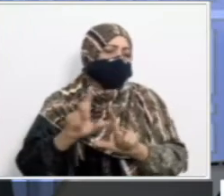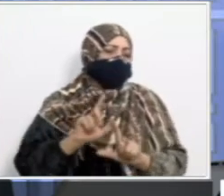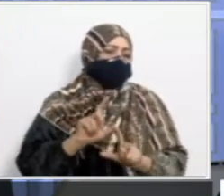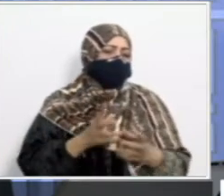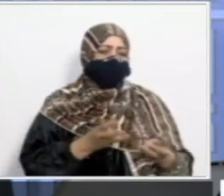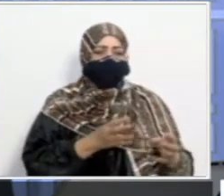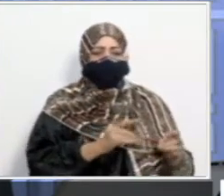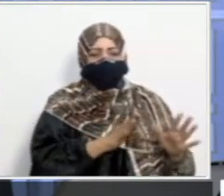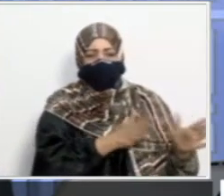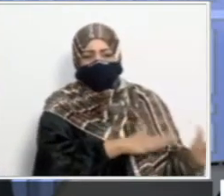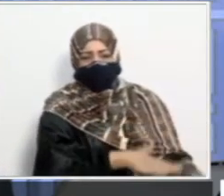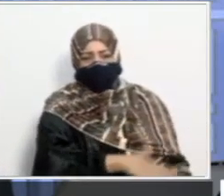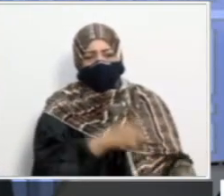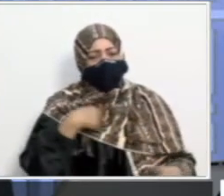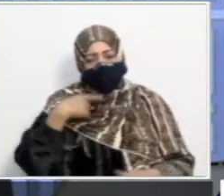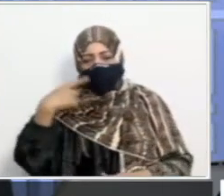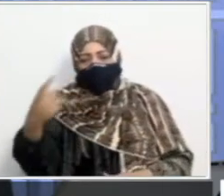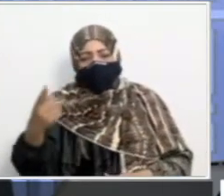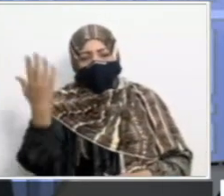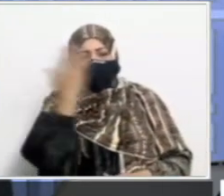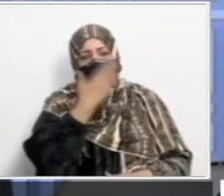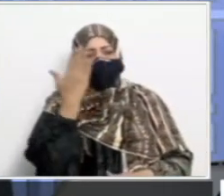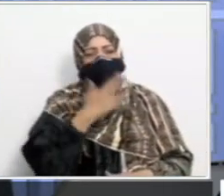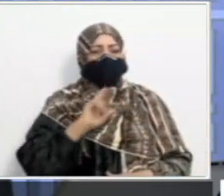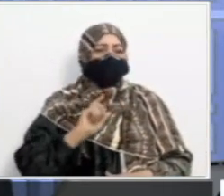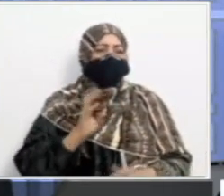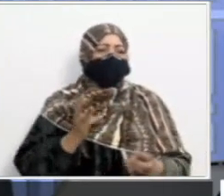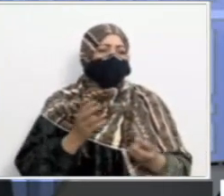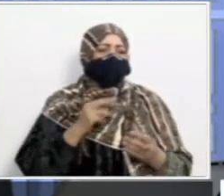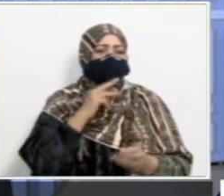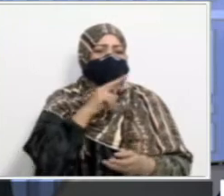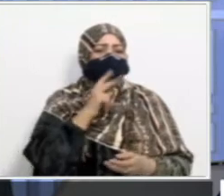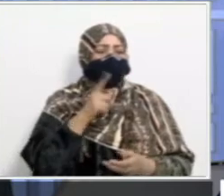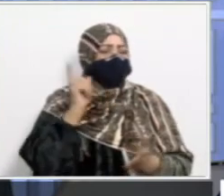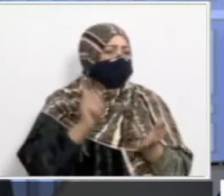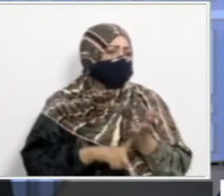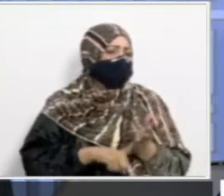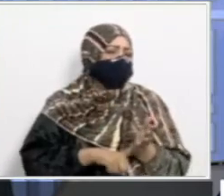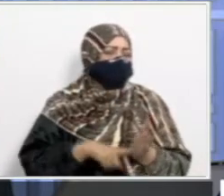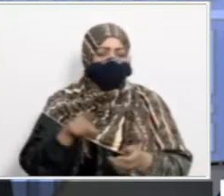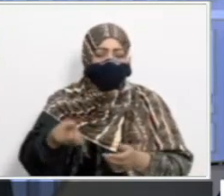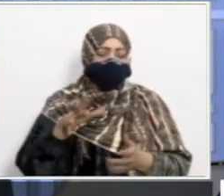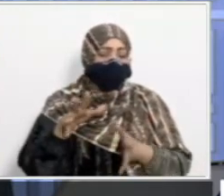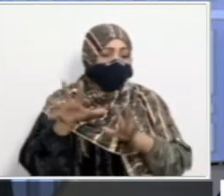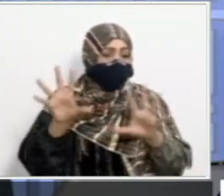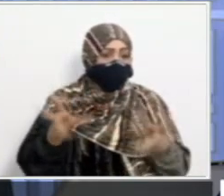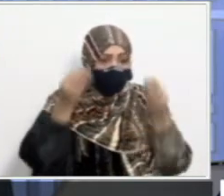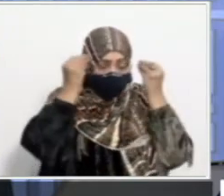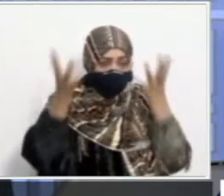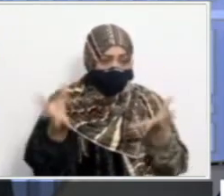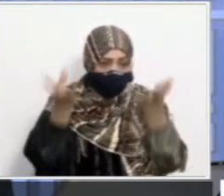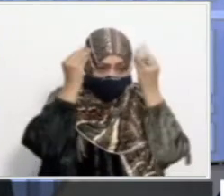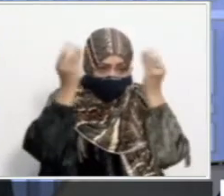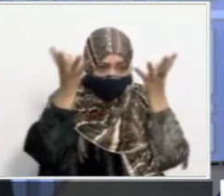انصرافك إلى الذكر، لأن هذا فرض عين عليك يجب عليك أن تتعلمه. وإذا كان الدرس يعني ليس في فروض